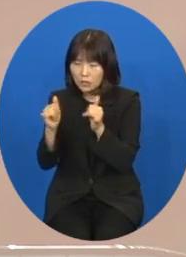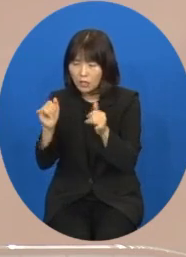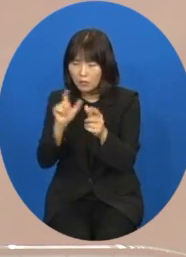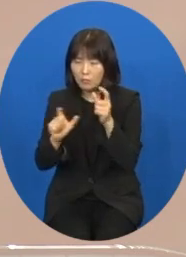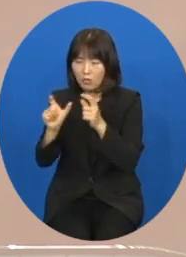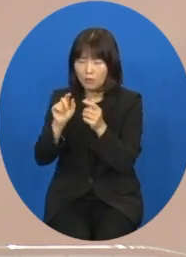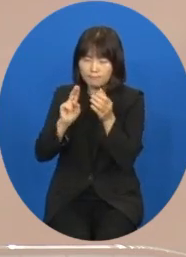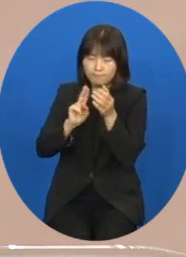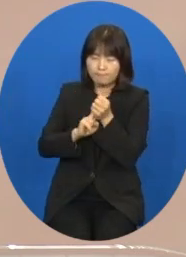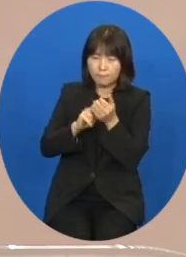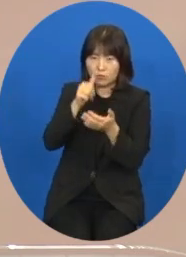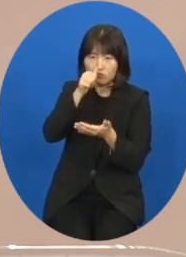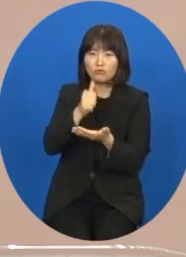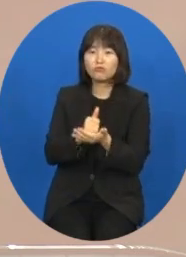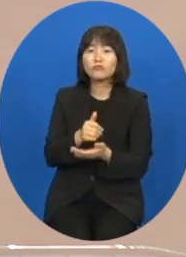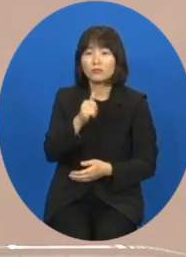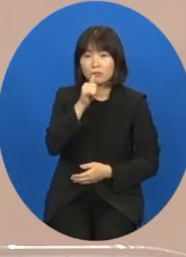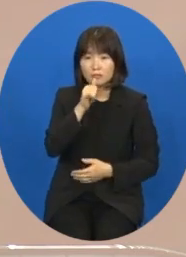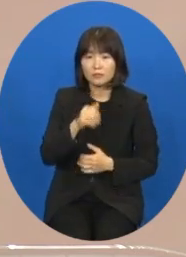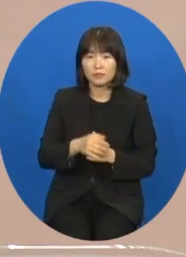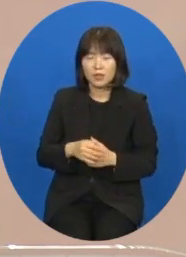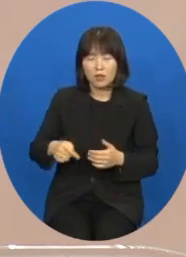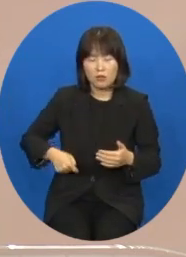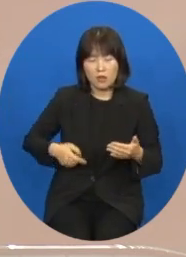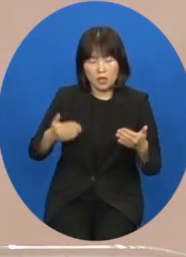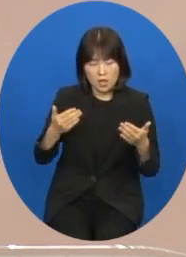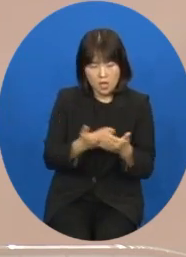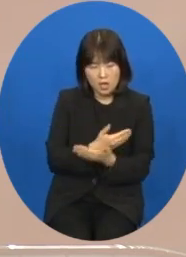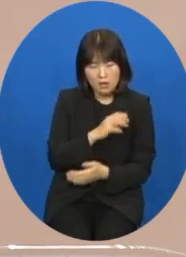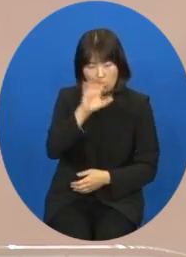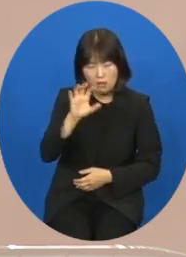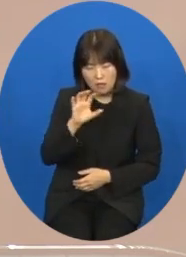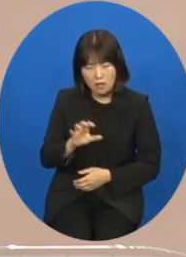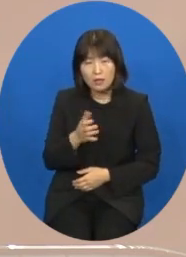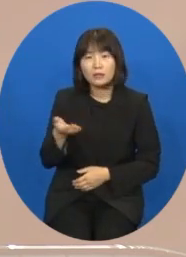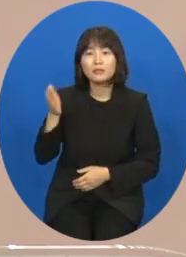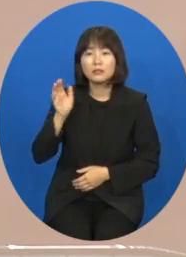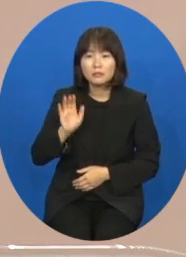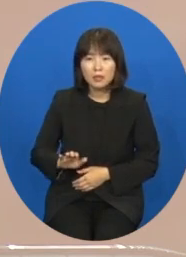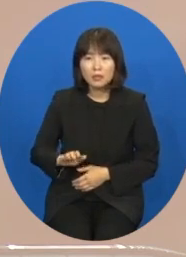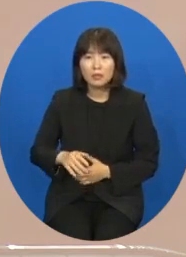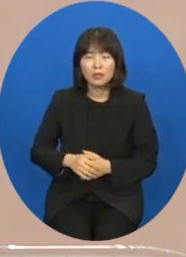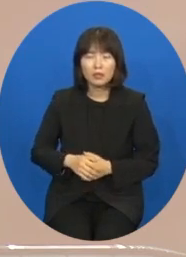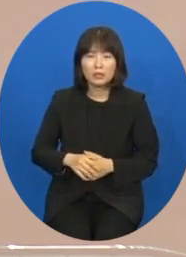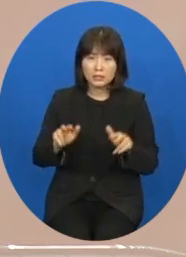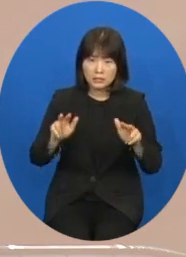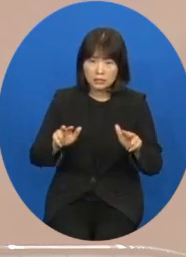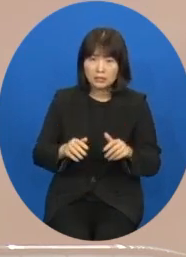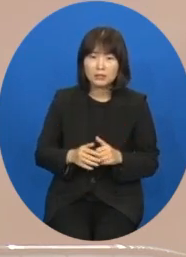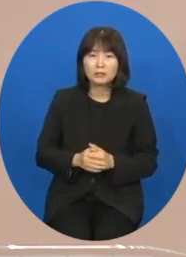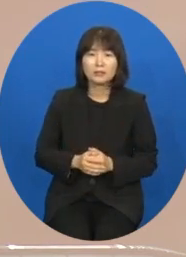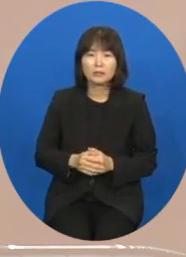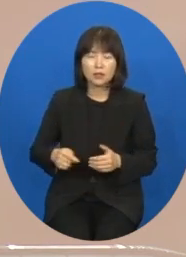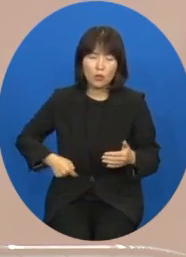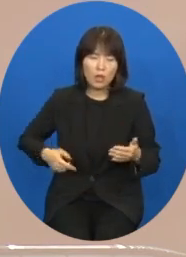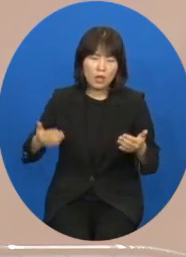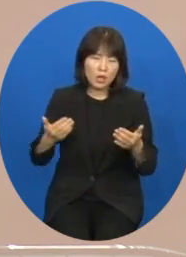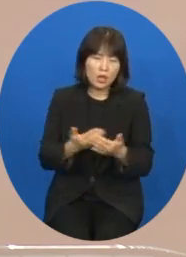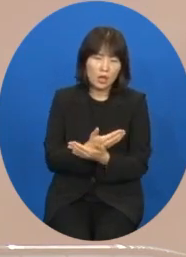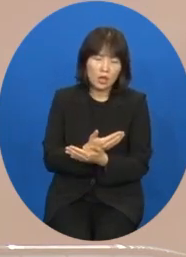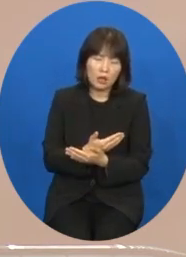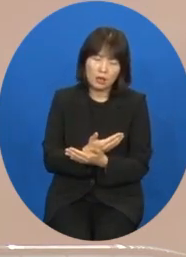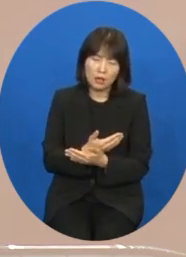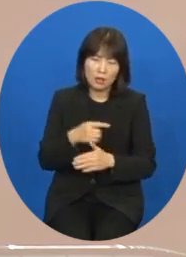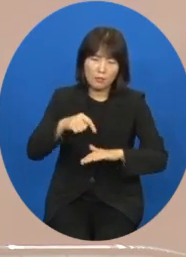죄, 그렇게 회개하고 또 회개했는데 이제는 회개할 그런 엄두도 안 나는